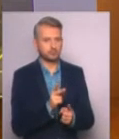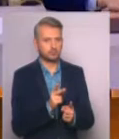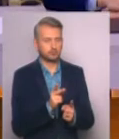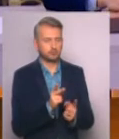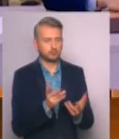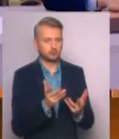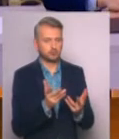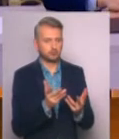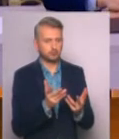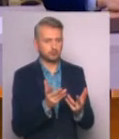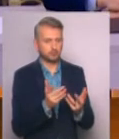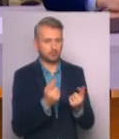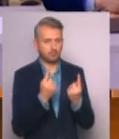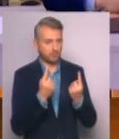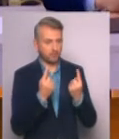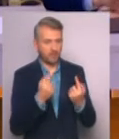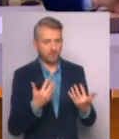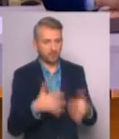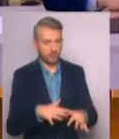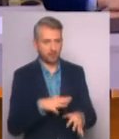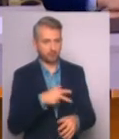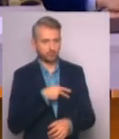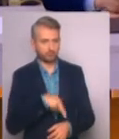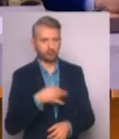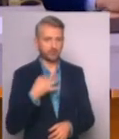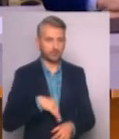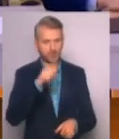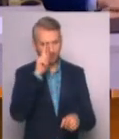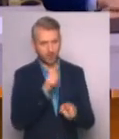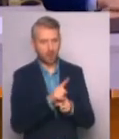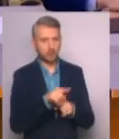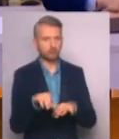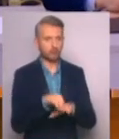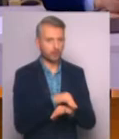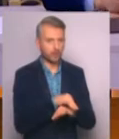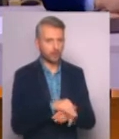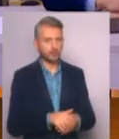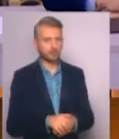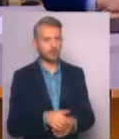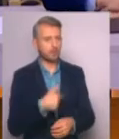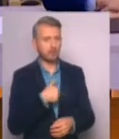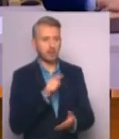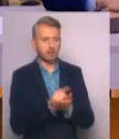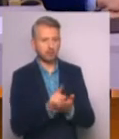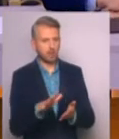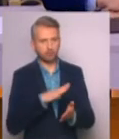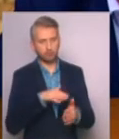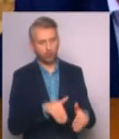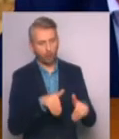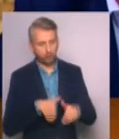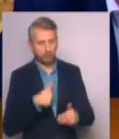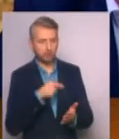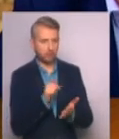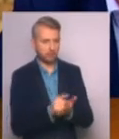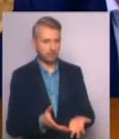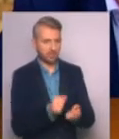нічим не закриєш ту втрату, сина, брата, чоловіка. Ми не маємо бути осторонь, ми повинні підтримати